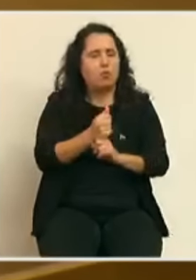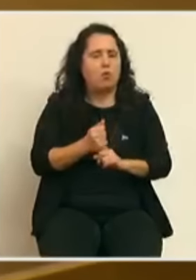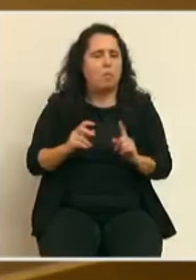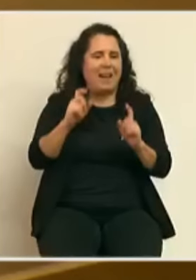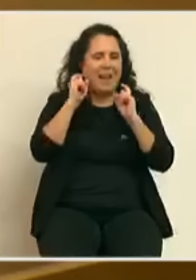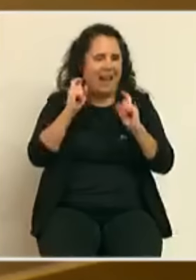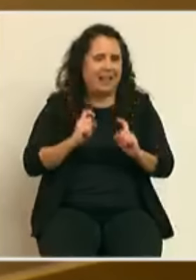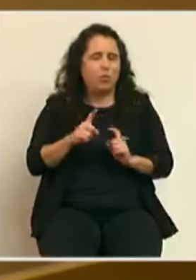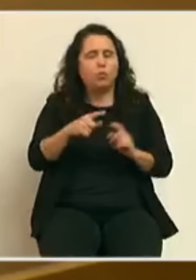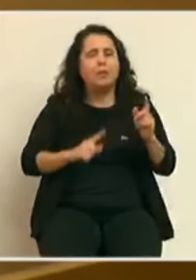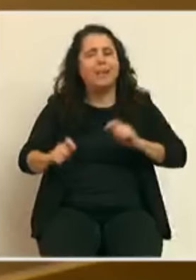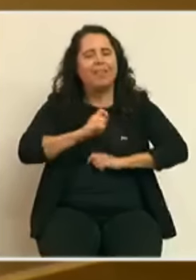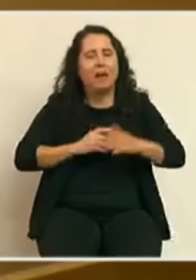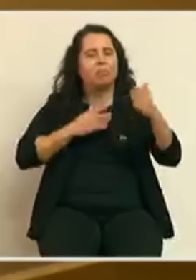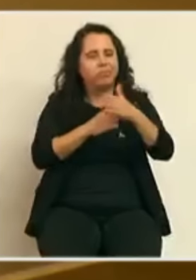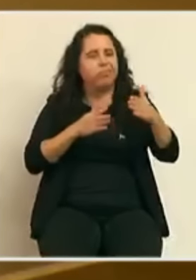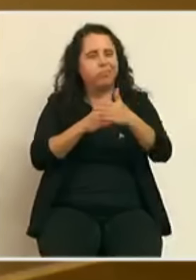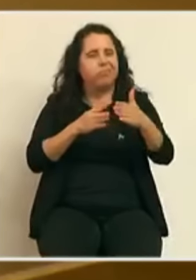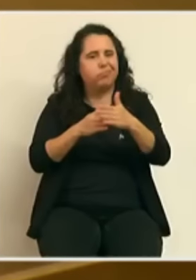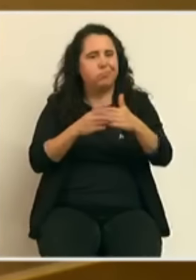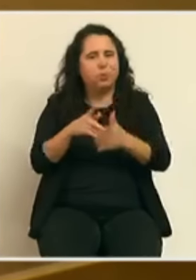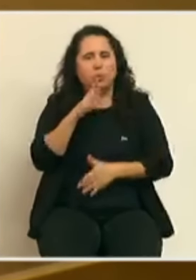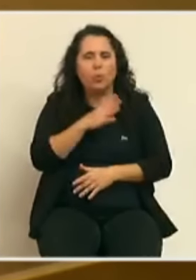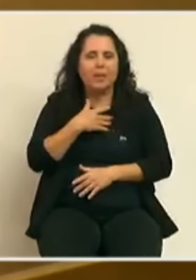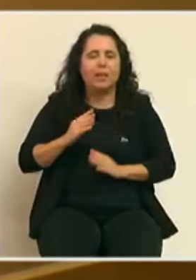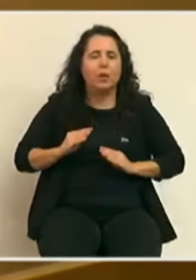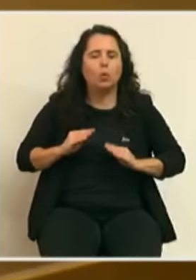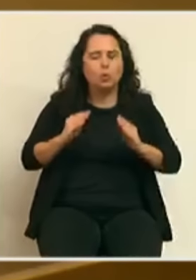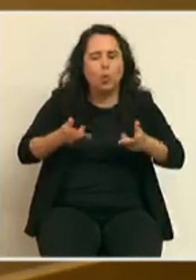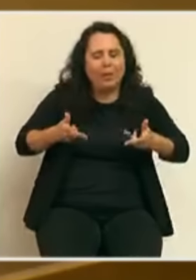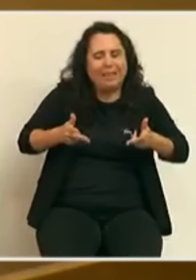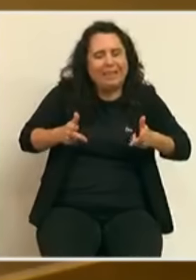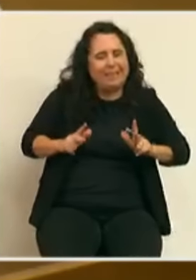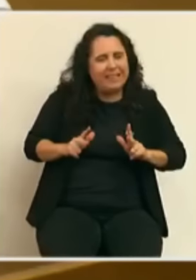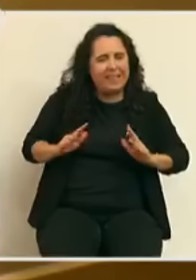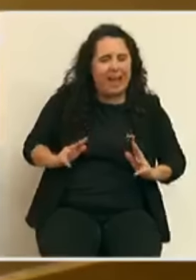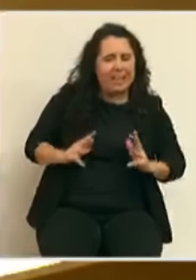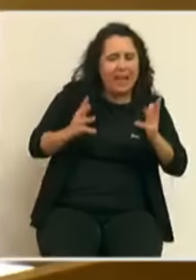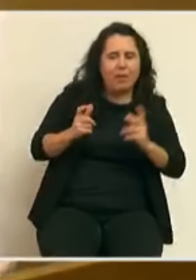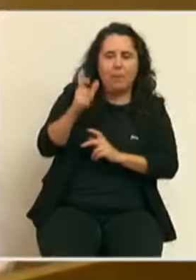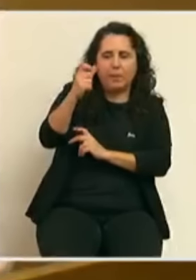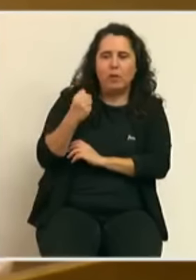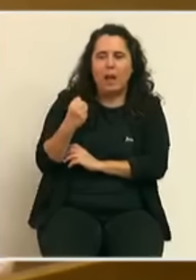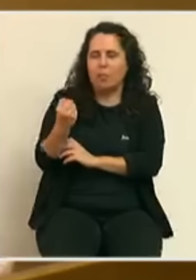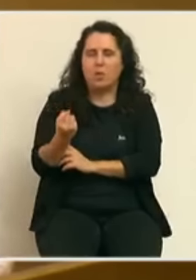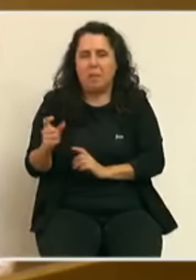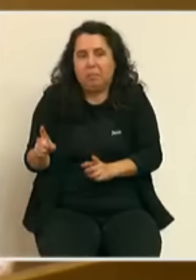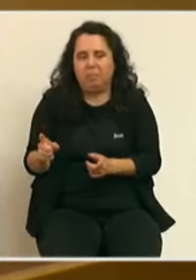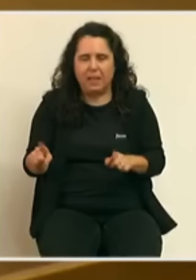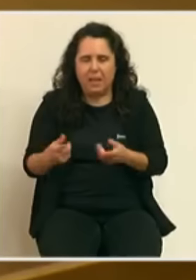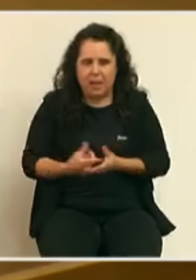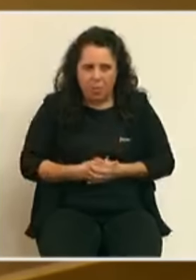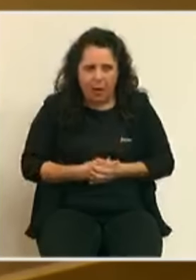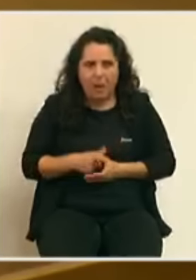un obstacle més pendent de salvar la seva cadira que d'ajudar a les persones